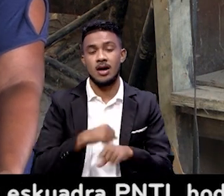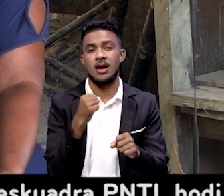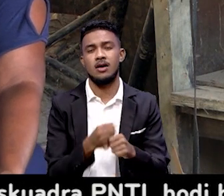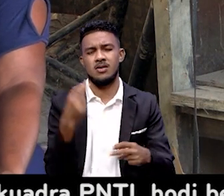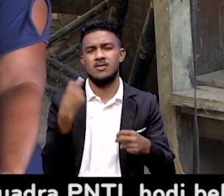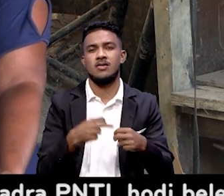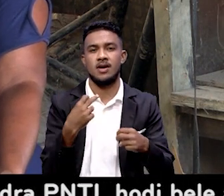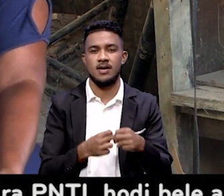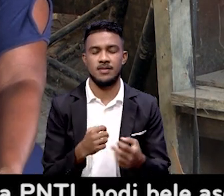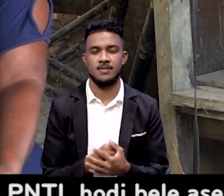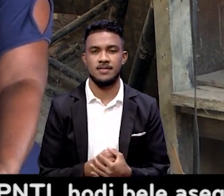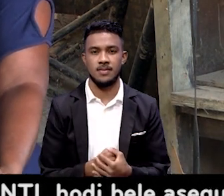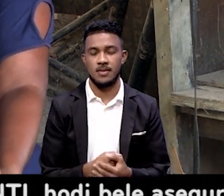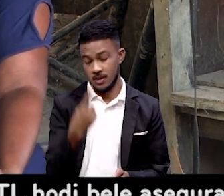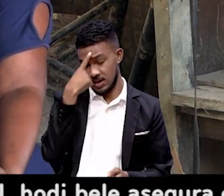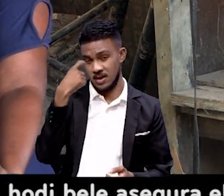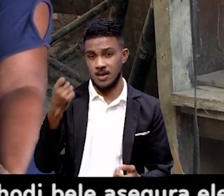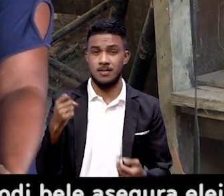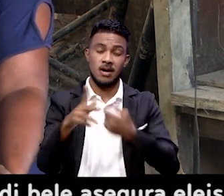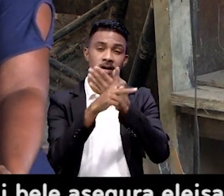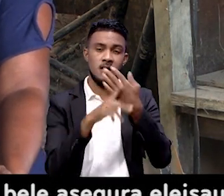terus. Tambah kanik toran ni.